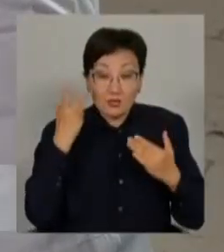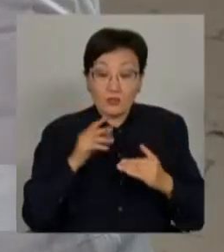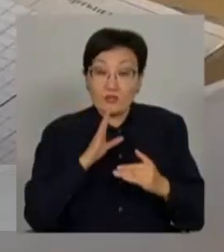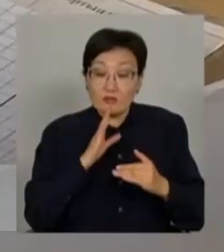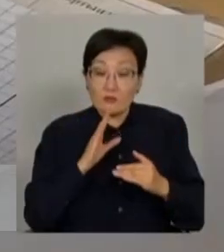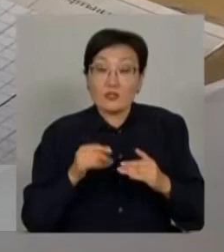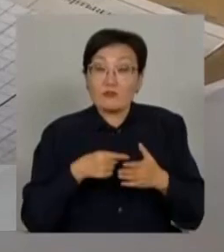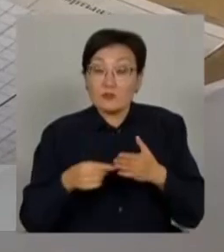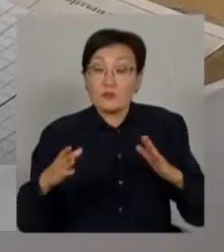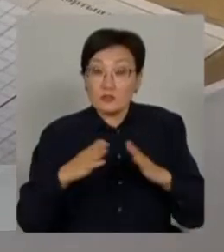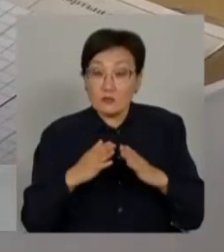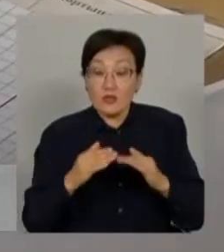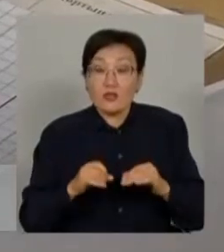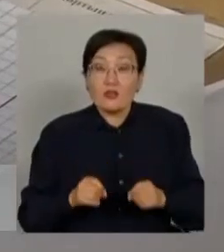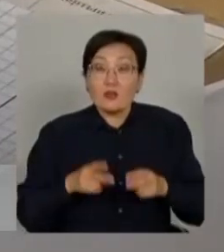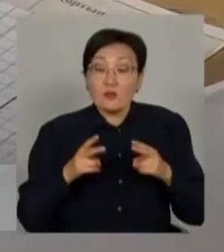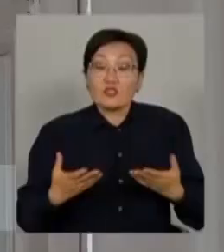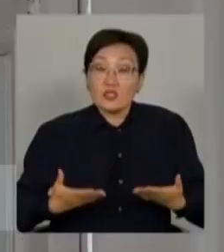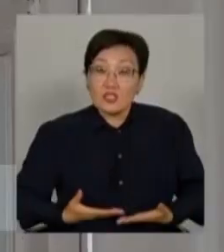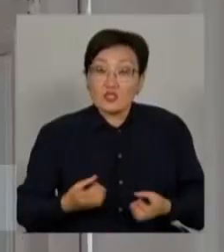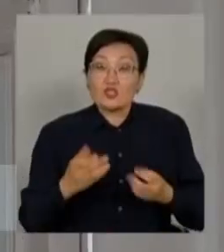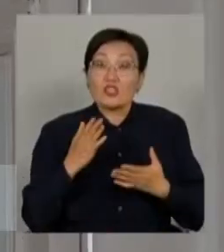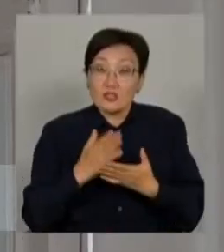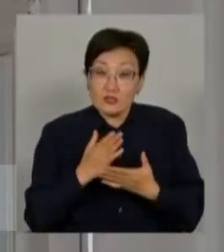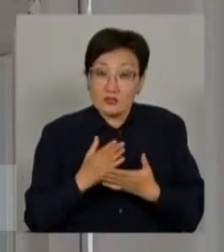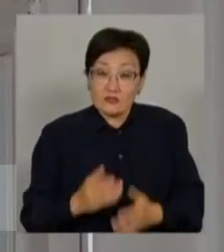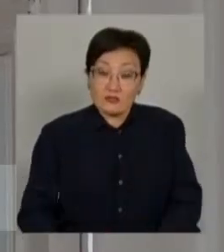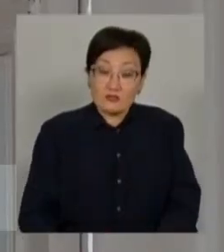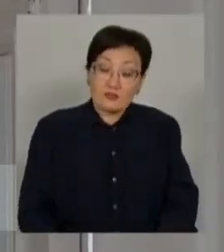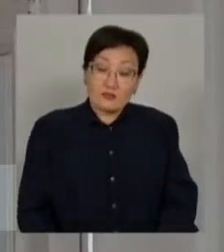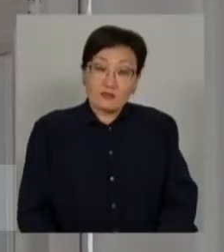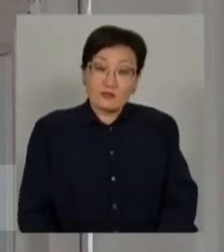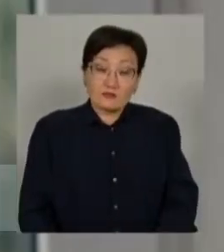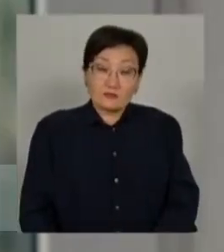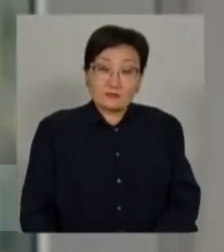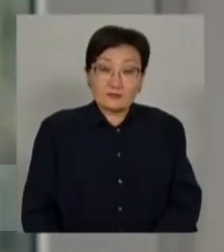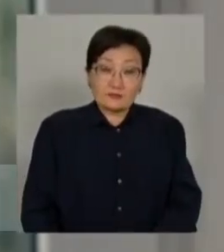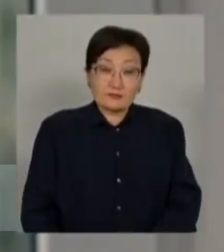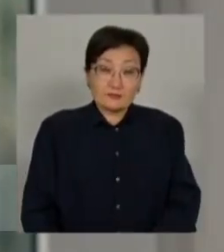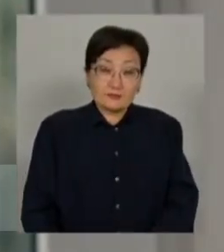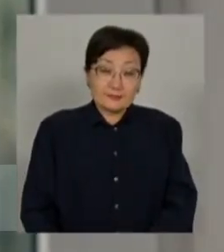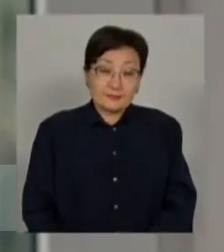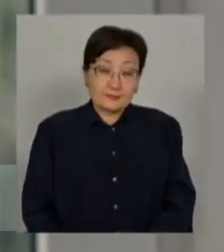девушек удастся выписать, так как риск для здоровья еще остается. Рустам Аралбаев, Сагынтай Мунайтпасов, телеканал Алматы.